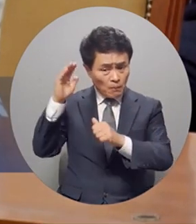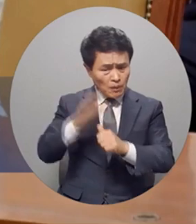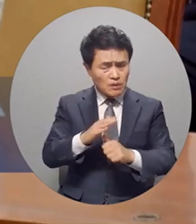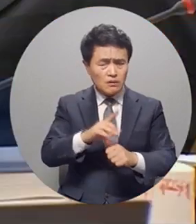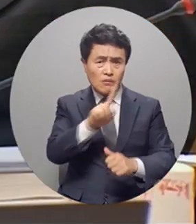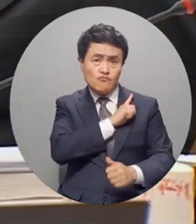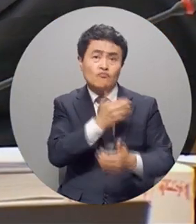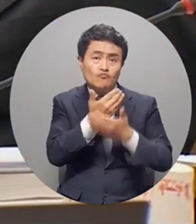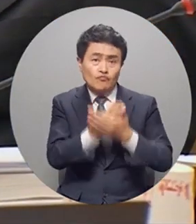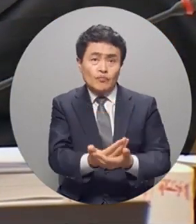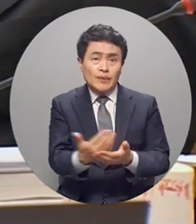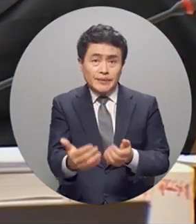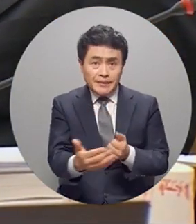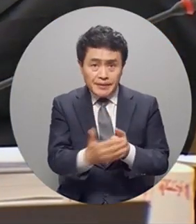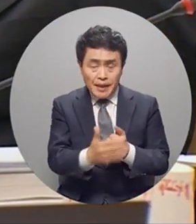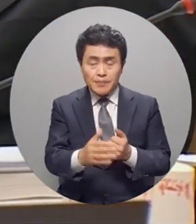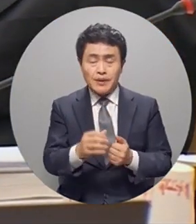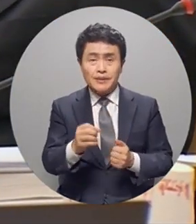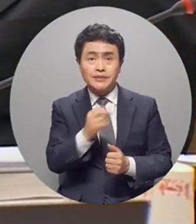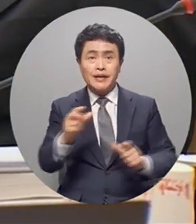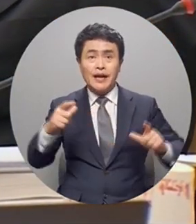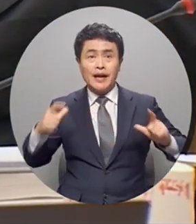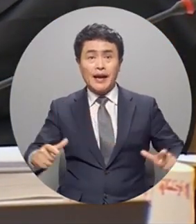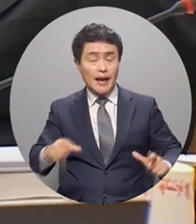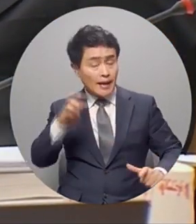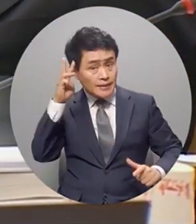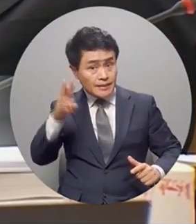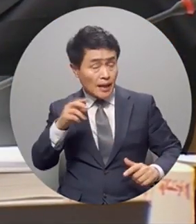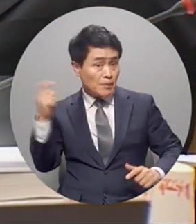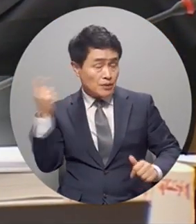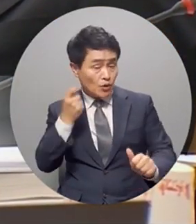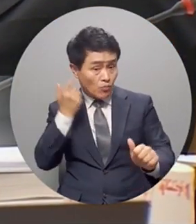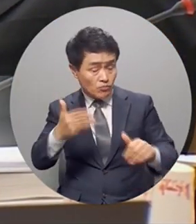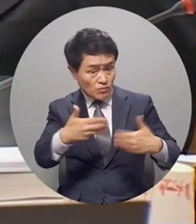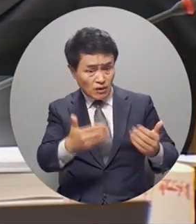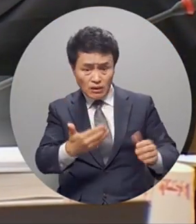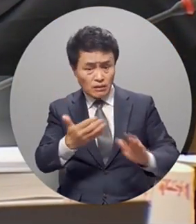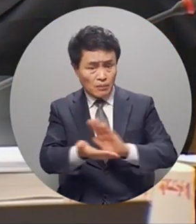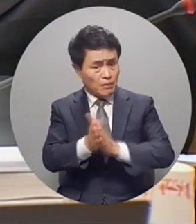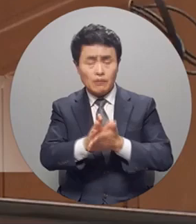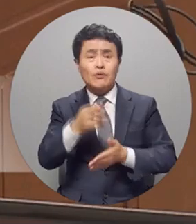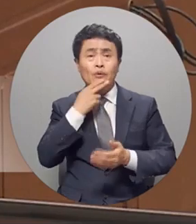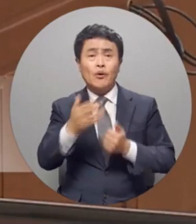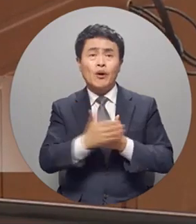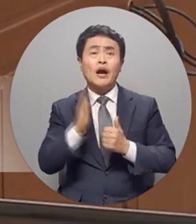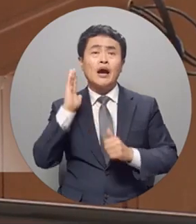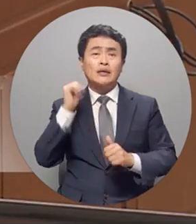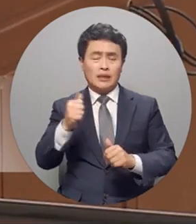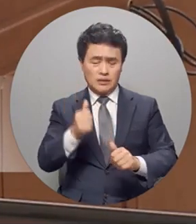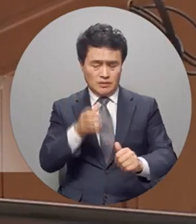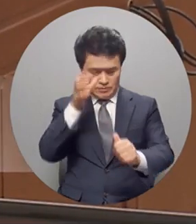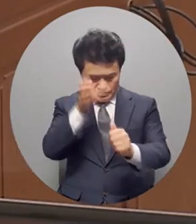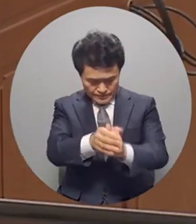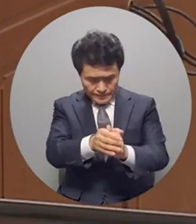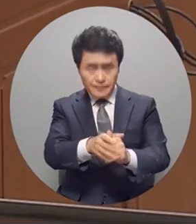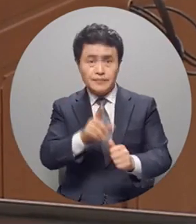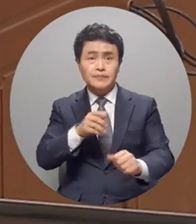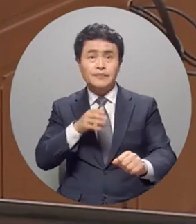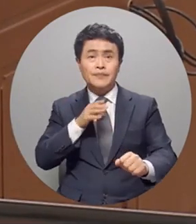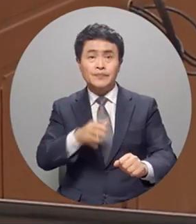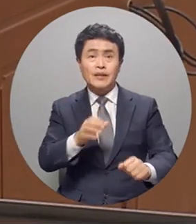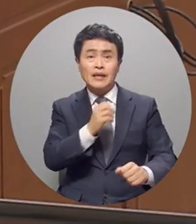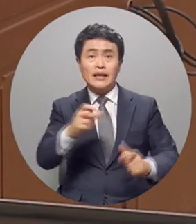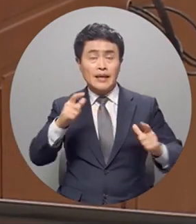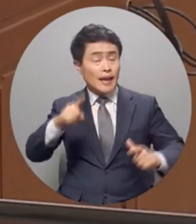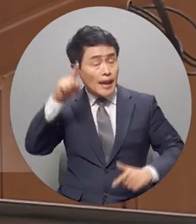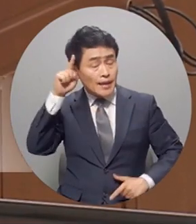중요하다고. 여당에선 3일 청문회를 해도 달라질 게 없다며 대통령의 임명 강행을 기정사실화했고 야당은